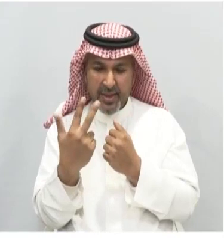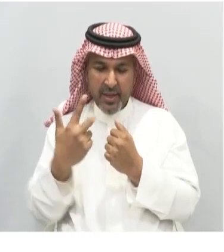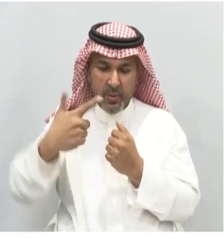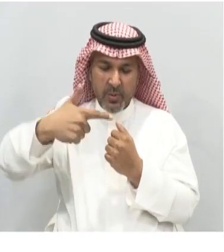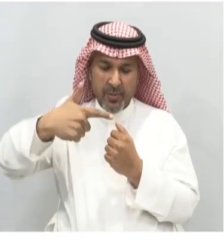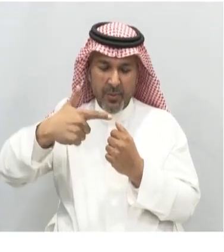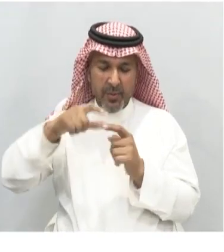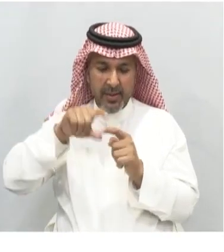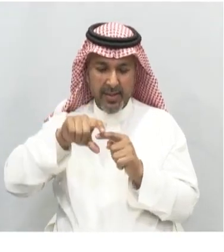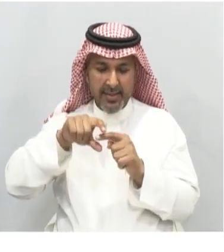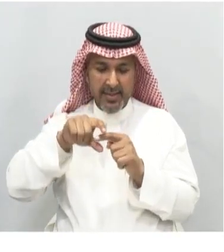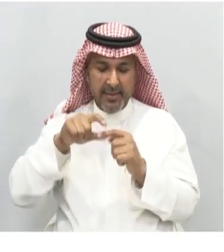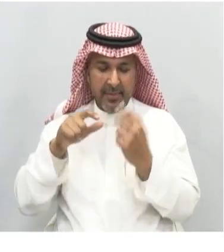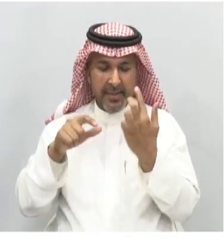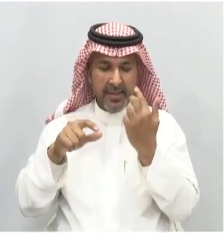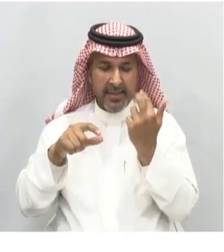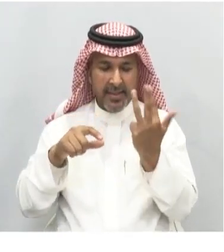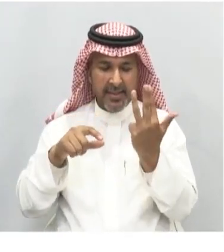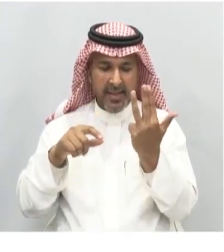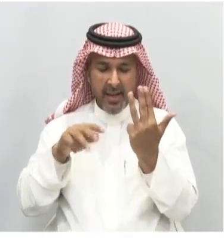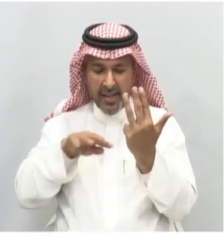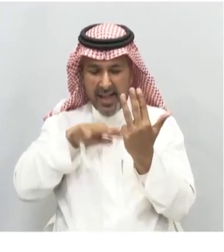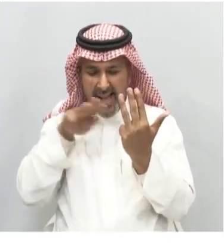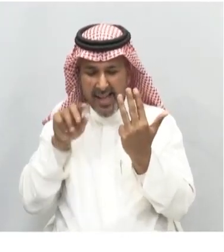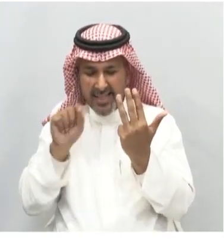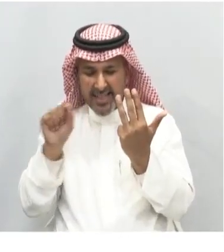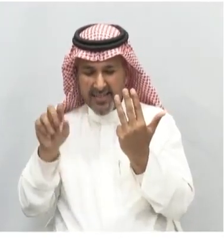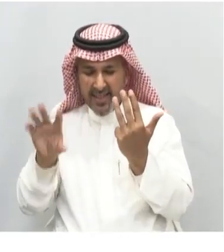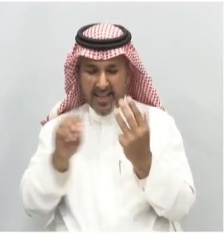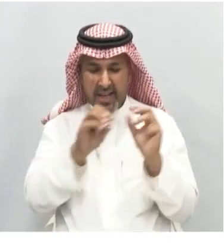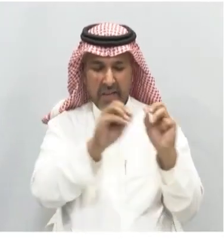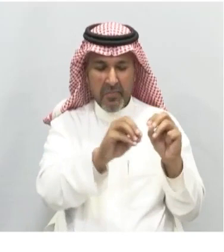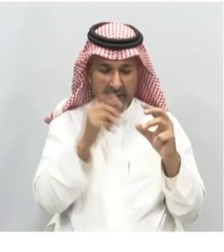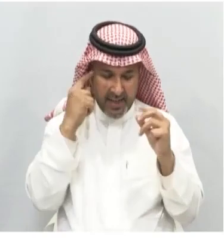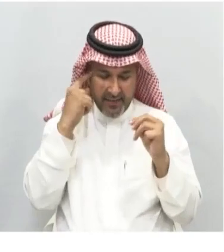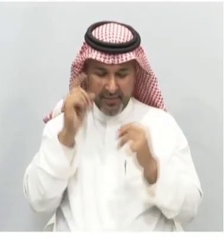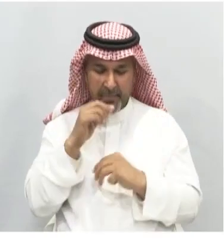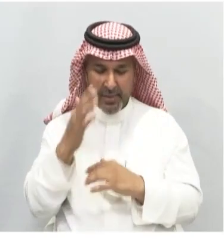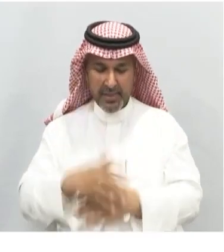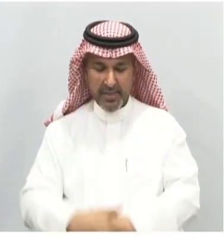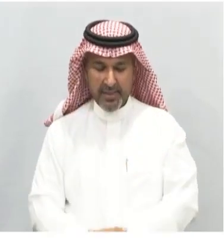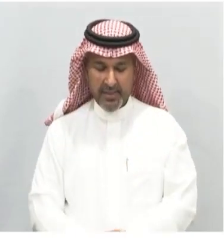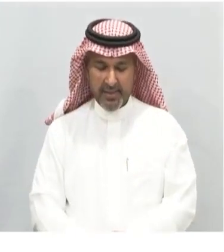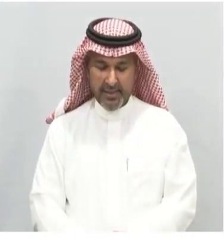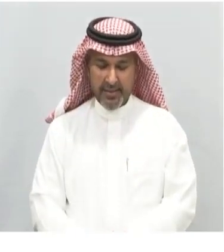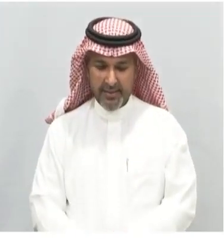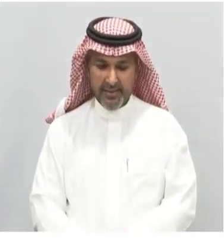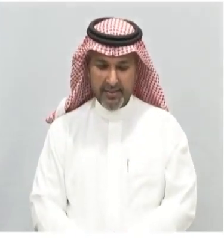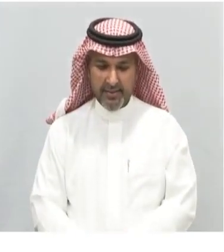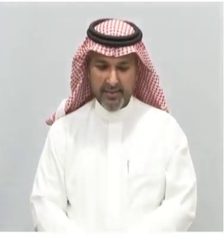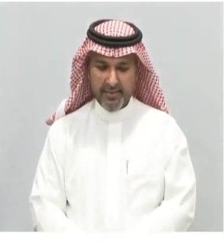فاضحنا صفر على الاجابه الان 7200 تق 9 يا ابطال نستطيع ان نقول